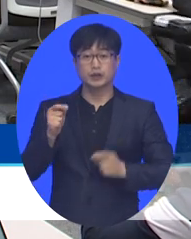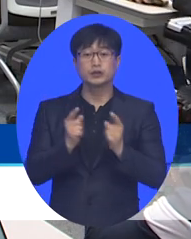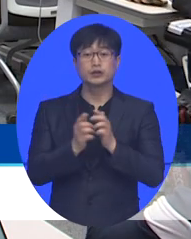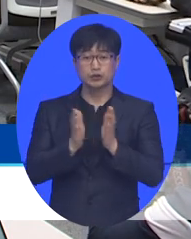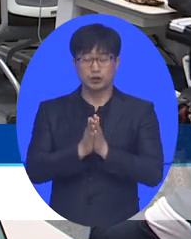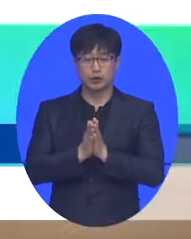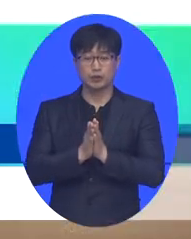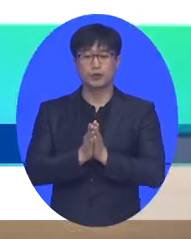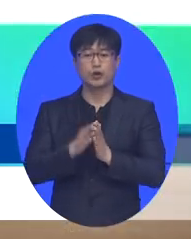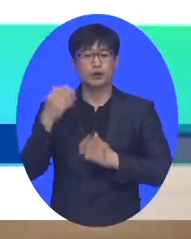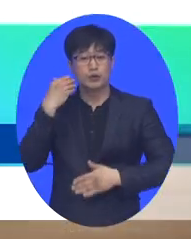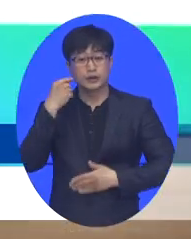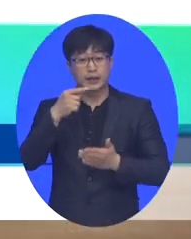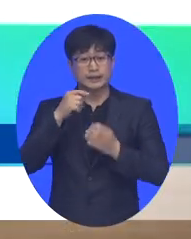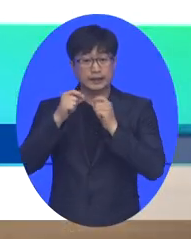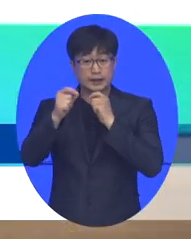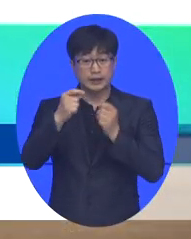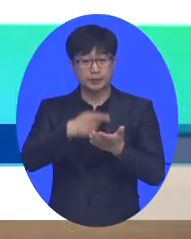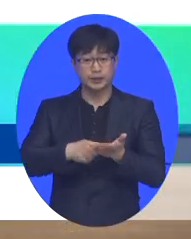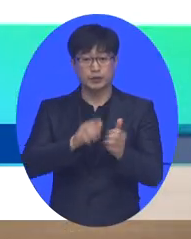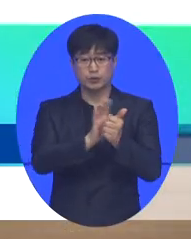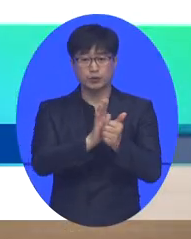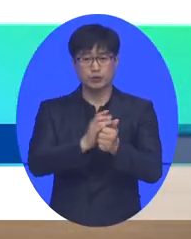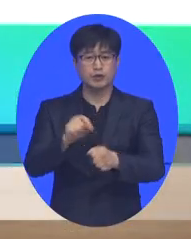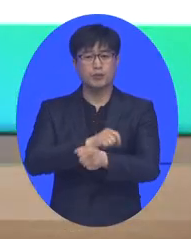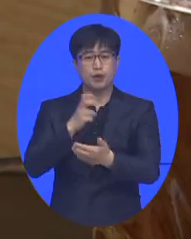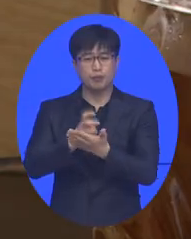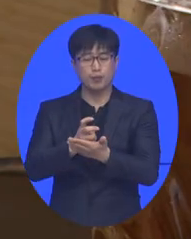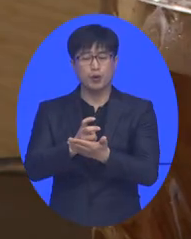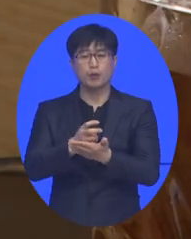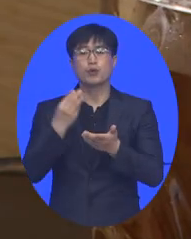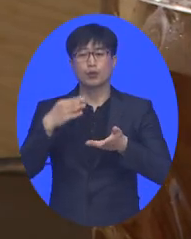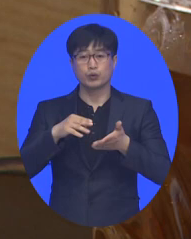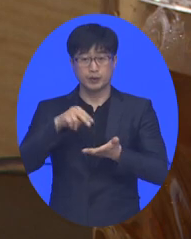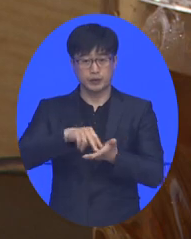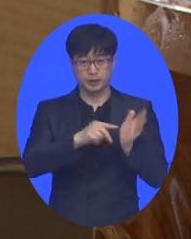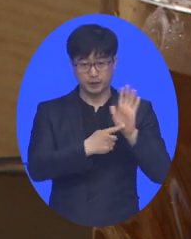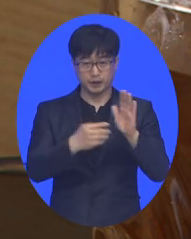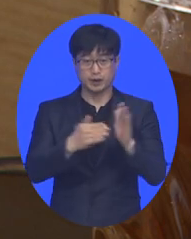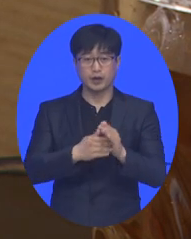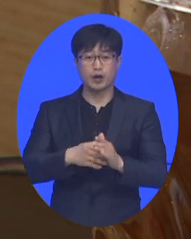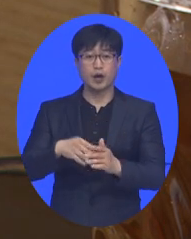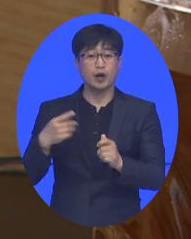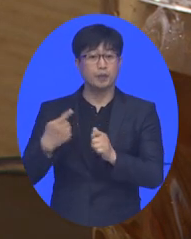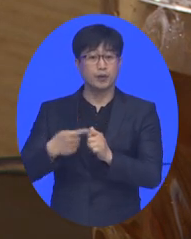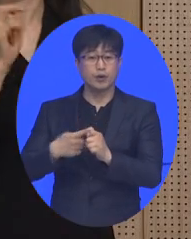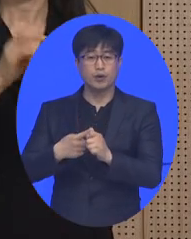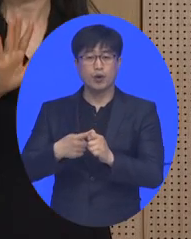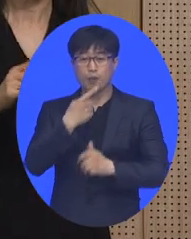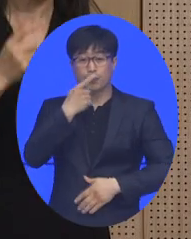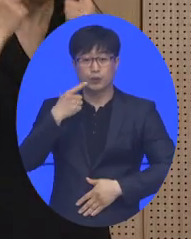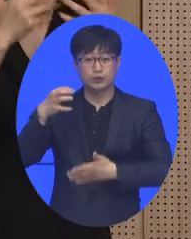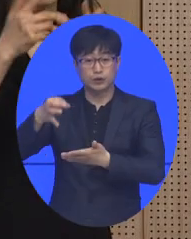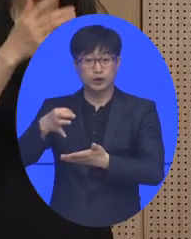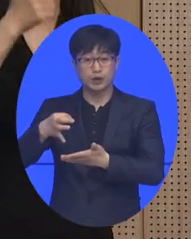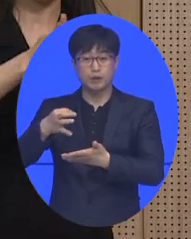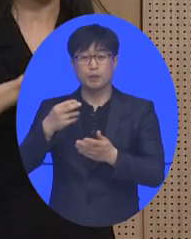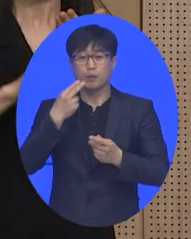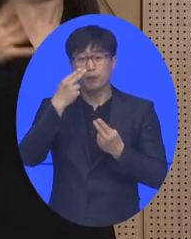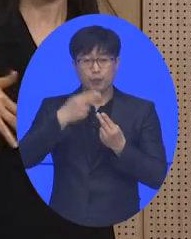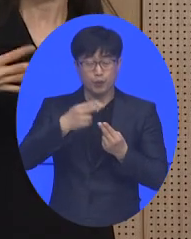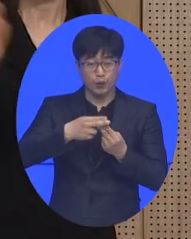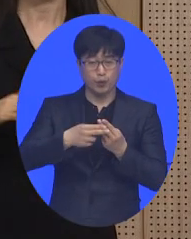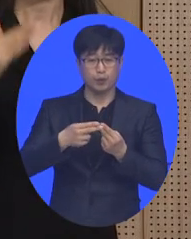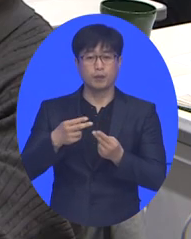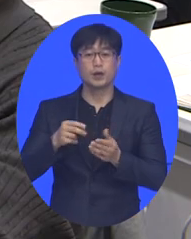경기도지사가 직접 나서 전세 사기 피해치원 특별법 관련 경기도의 입장을 밝혔습니다 먼저 임차인의 전세 보증금 반환 보증보험